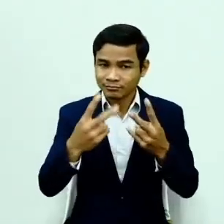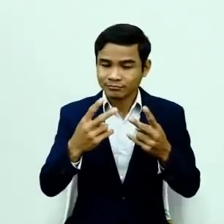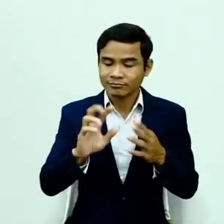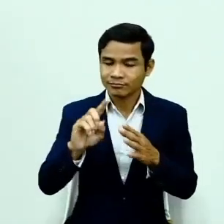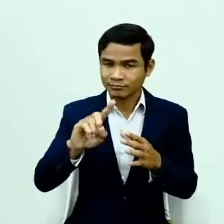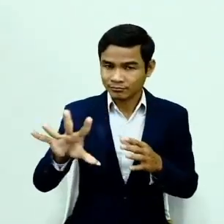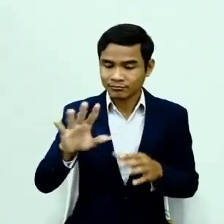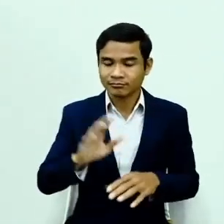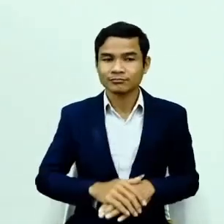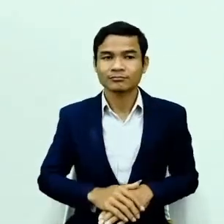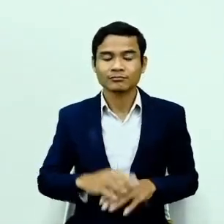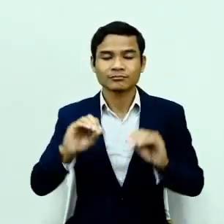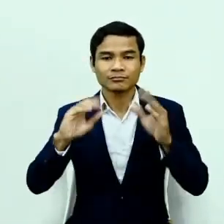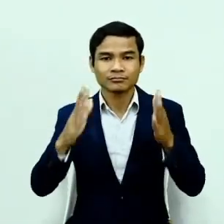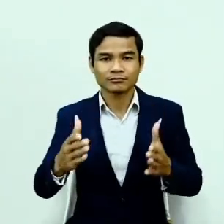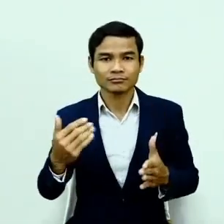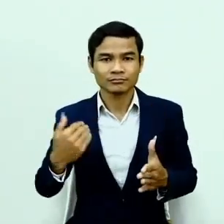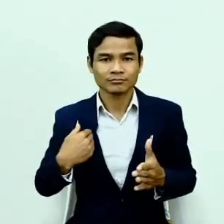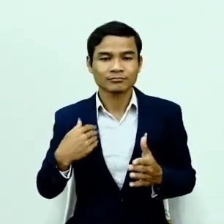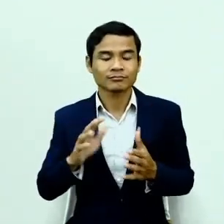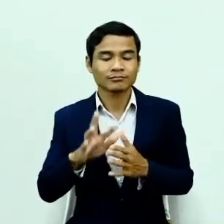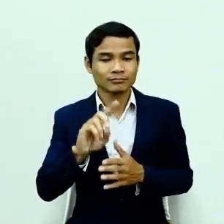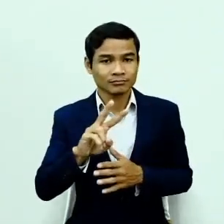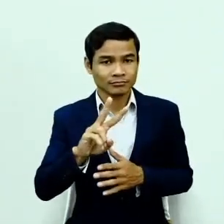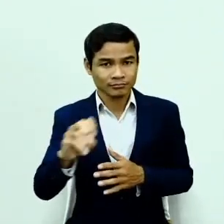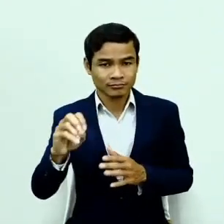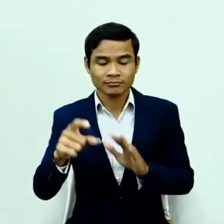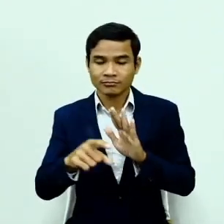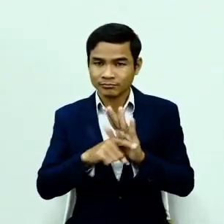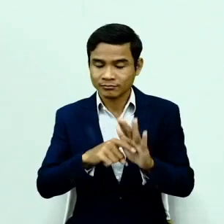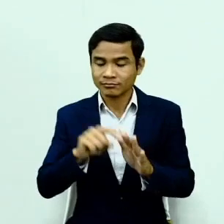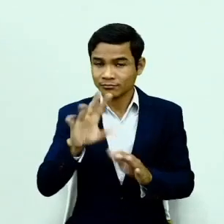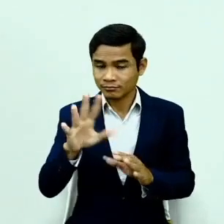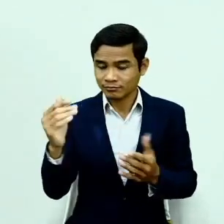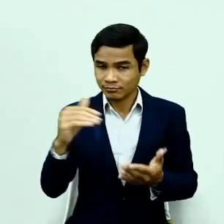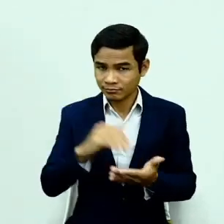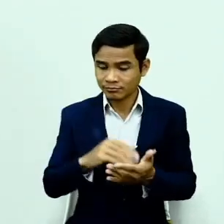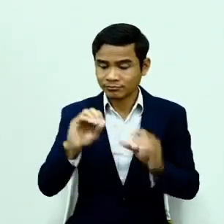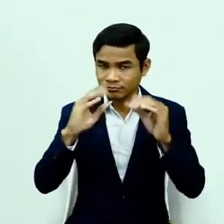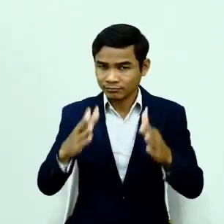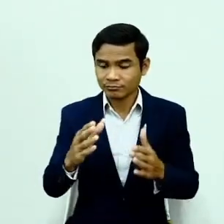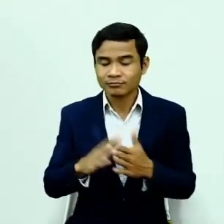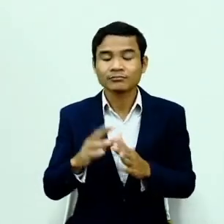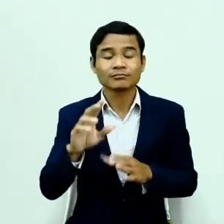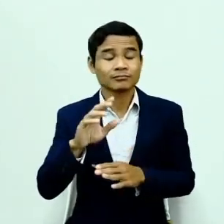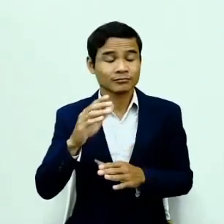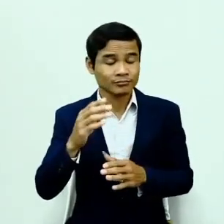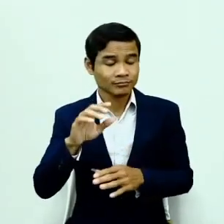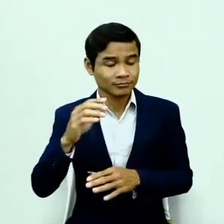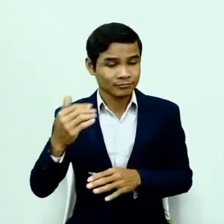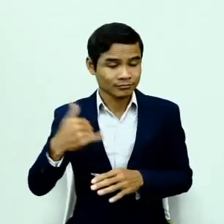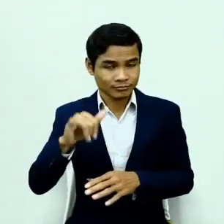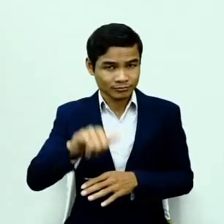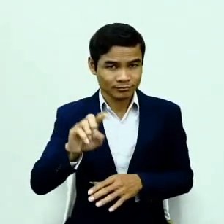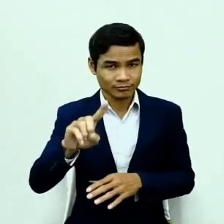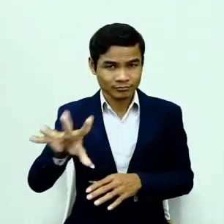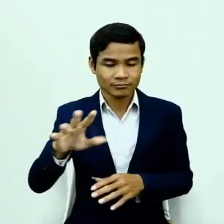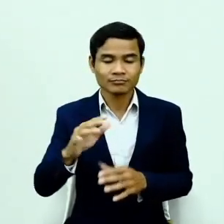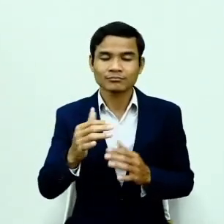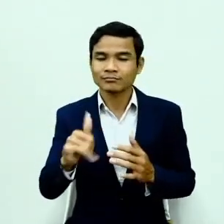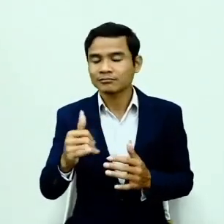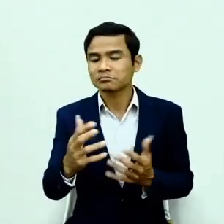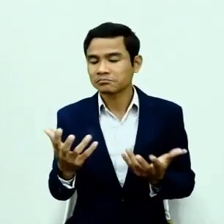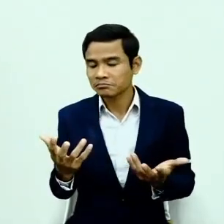bàn đập rằm. Chế này cụ trời giớt cha một phầy ní một đọt nằm rằm vĩnh. Chà này cụ nâng nâng xa đắp đập rằm. Rất có mùi